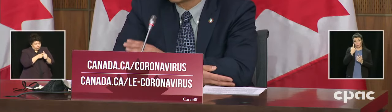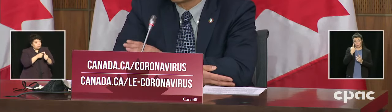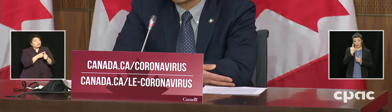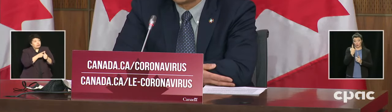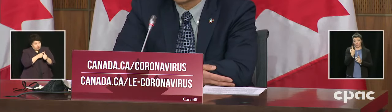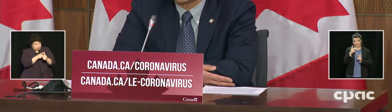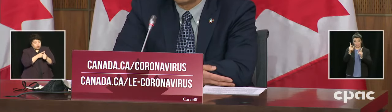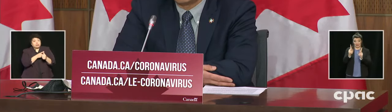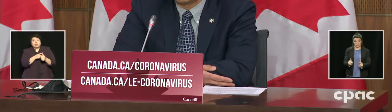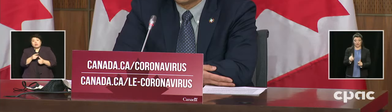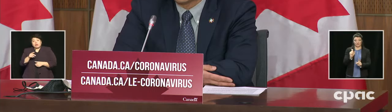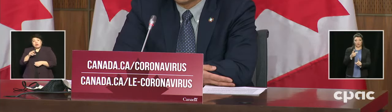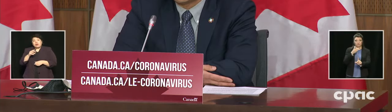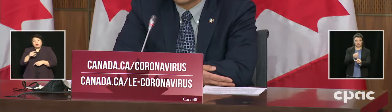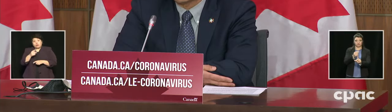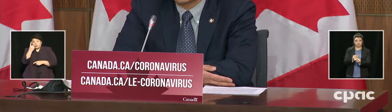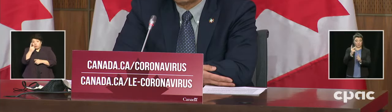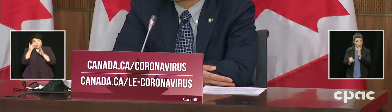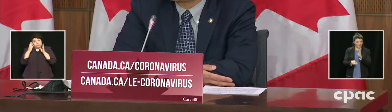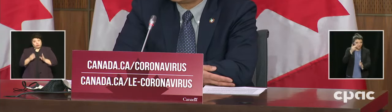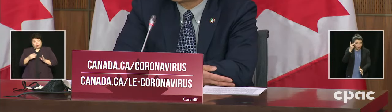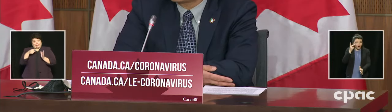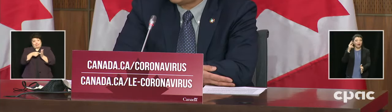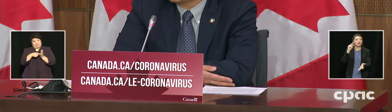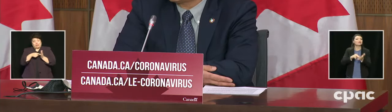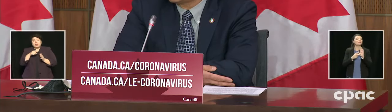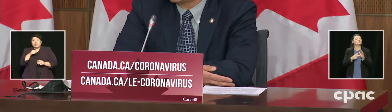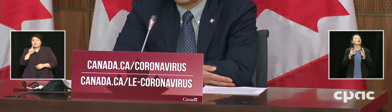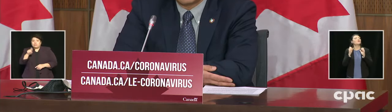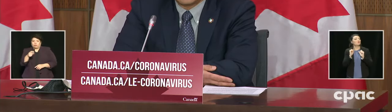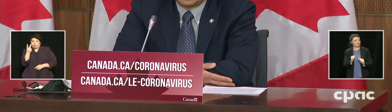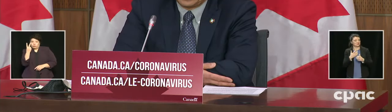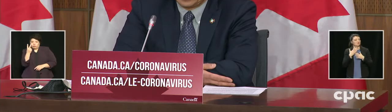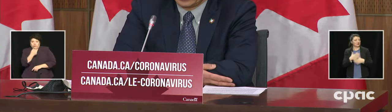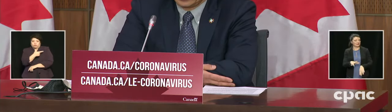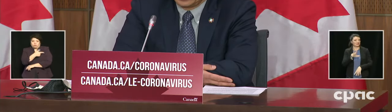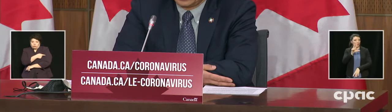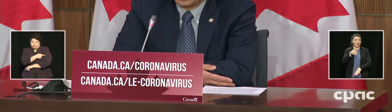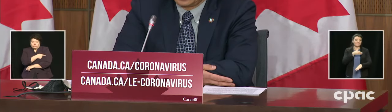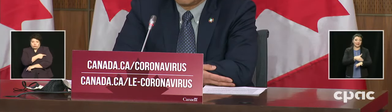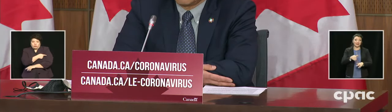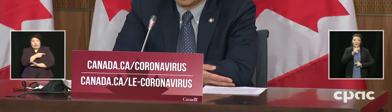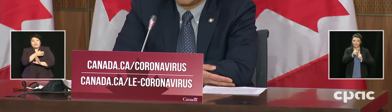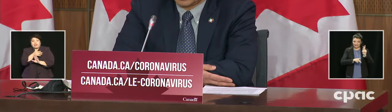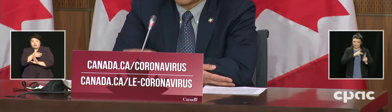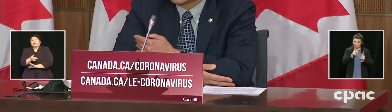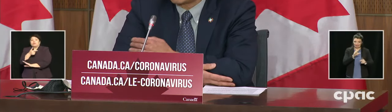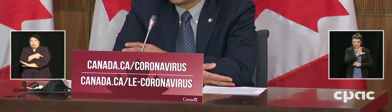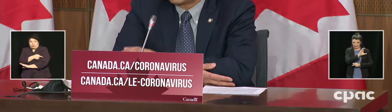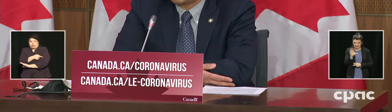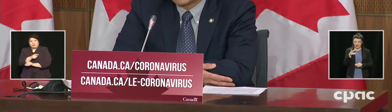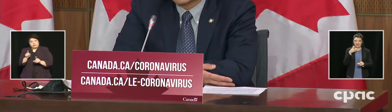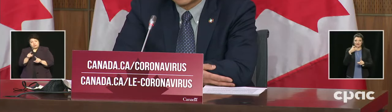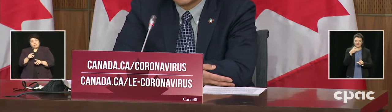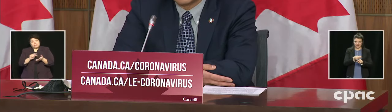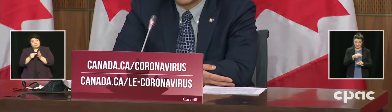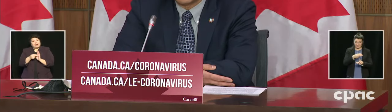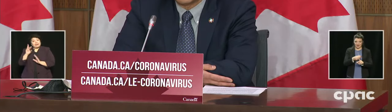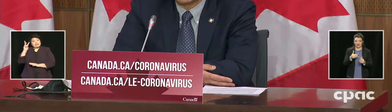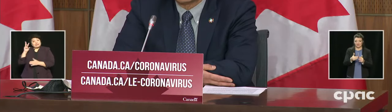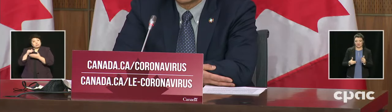personne, ça veut dire qu'on est prêt peut-être à vacciner 3 millions Canadiens en recevant les